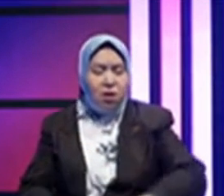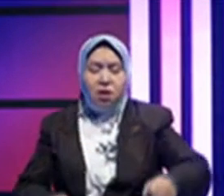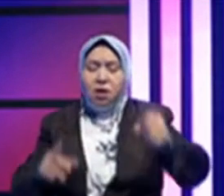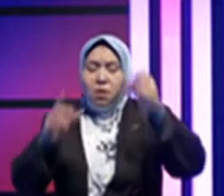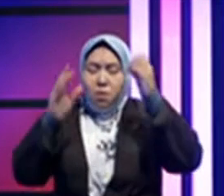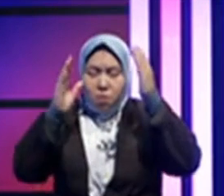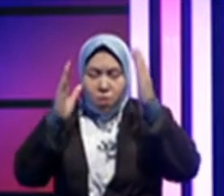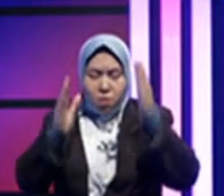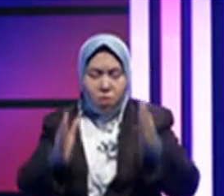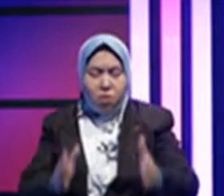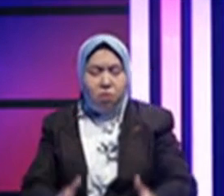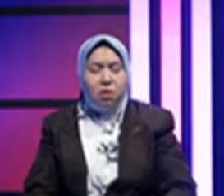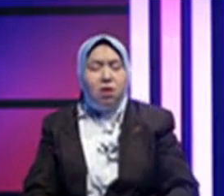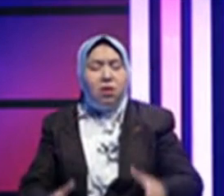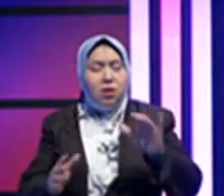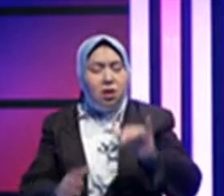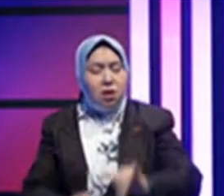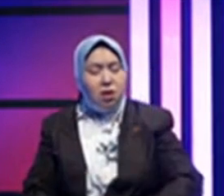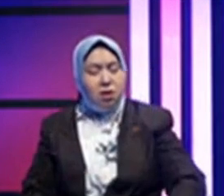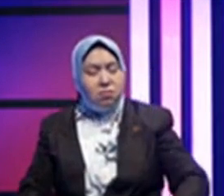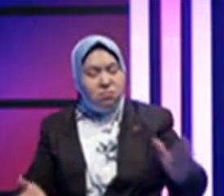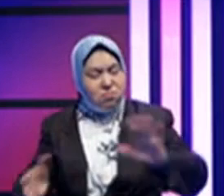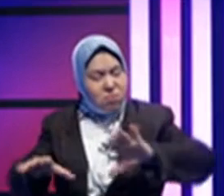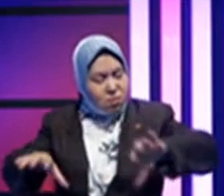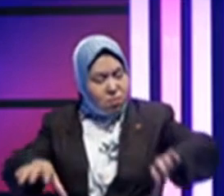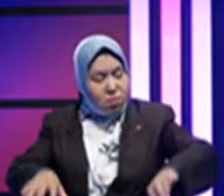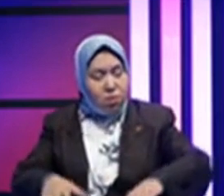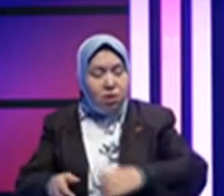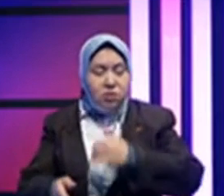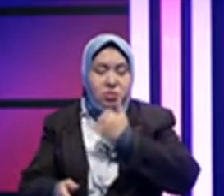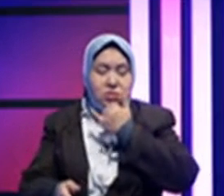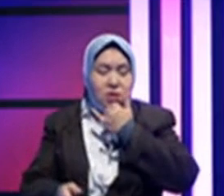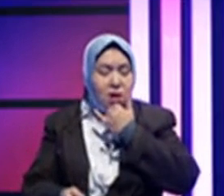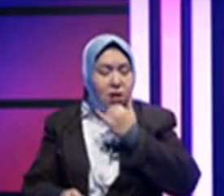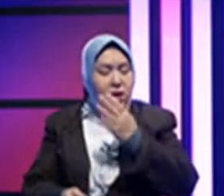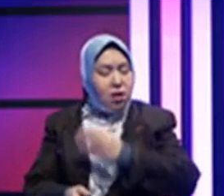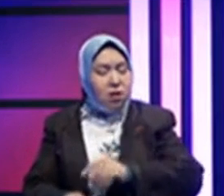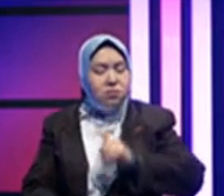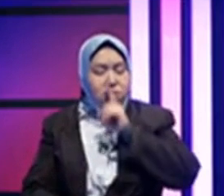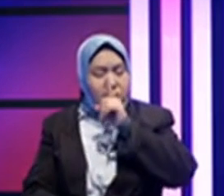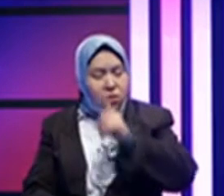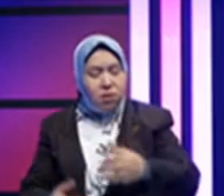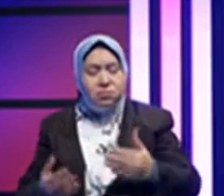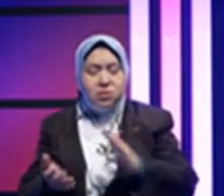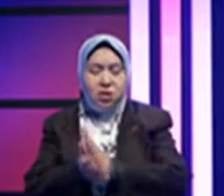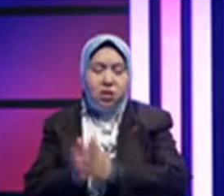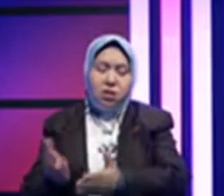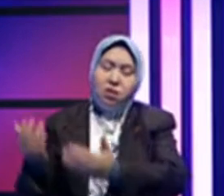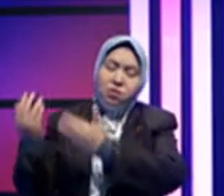وكان حقا علينا نصر